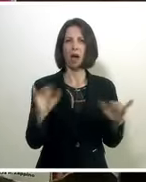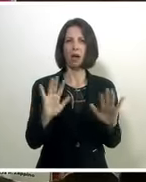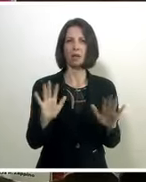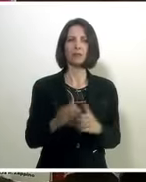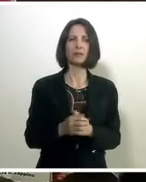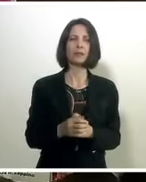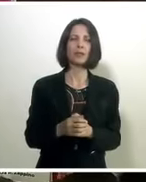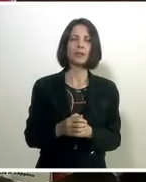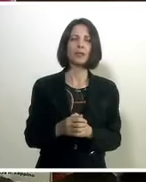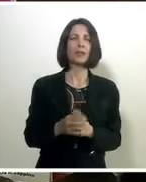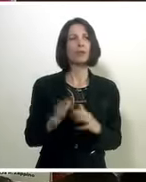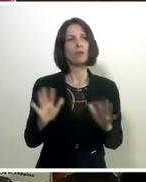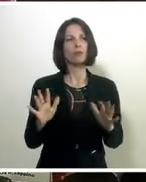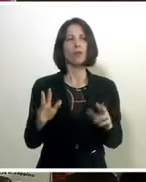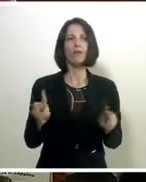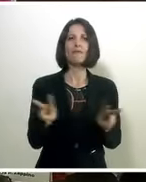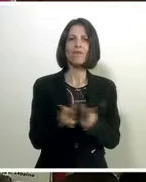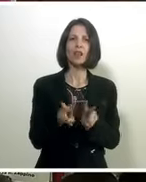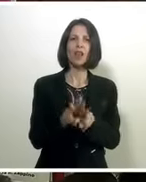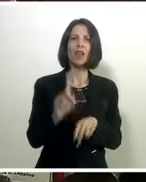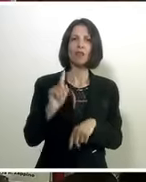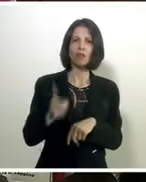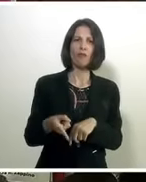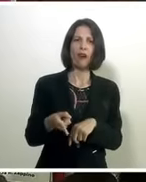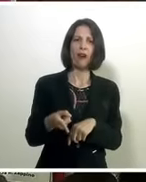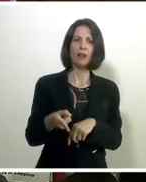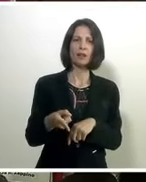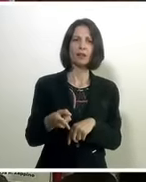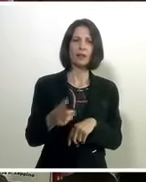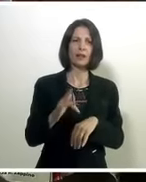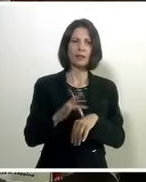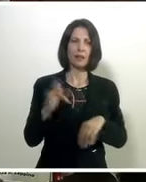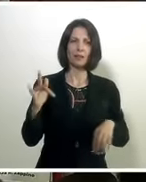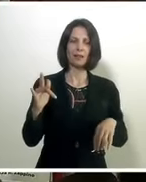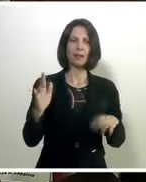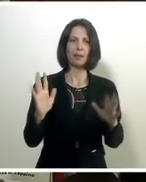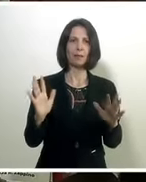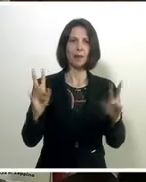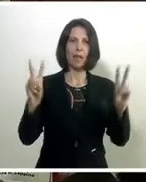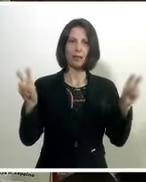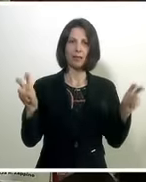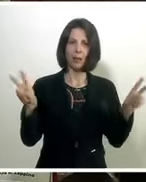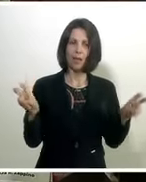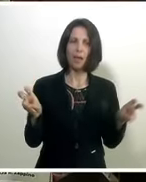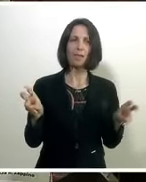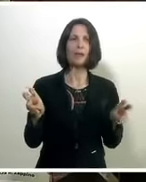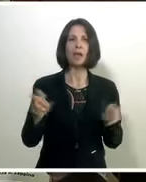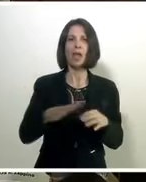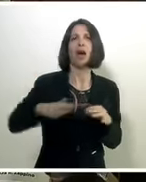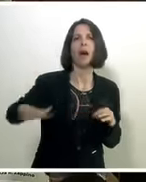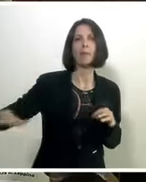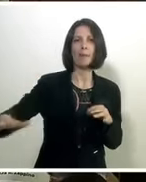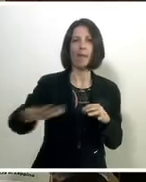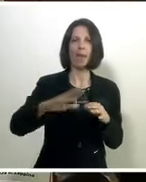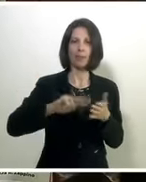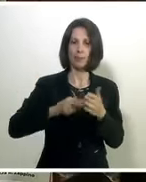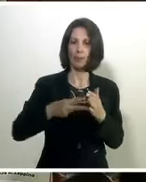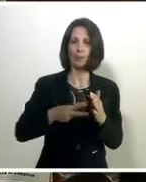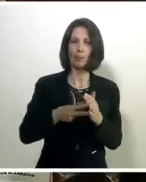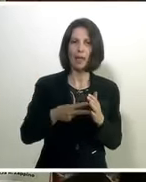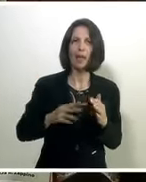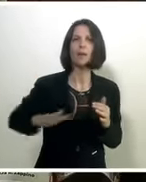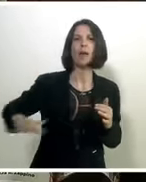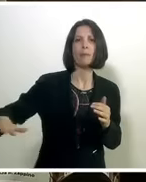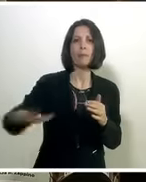supportato il fratello Giovanni che era particolarmente sensibile ai temi e ai problemi dell'ambiente Certo è che egli si rivelò